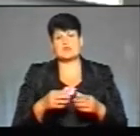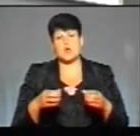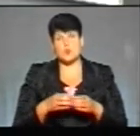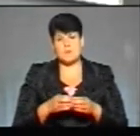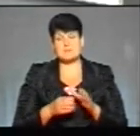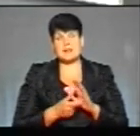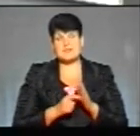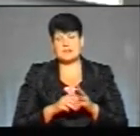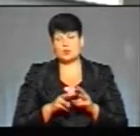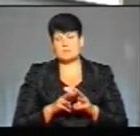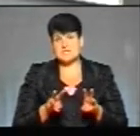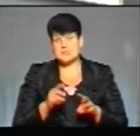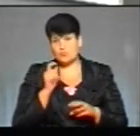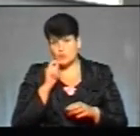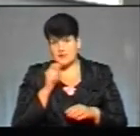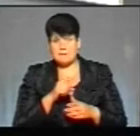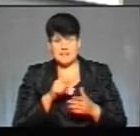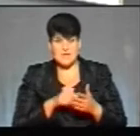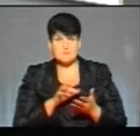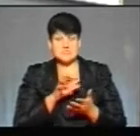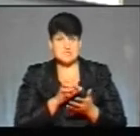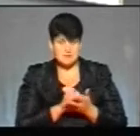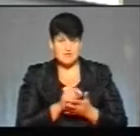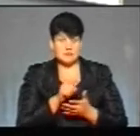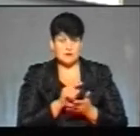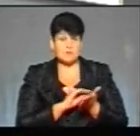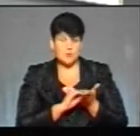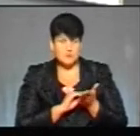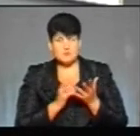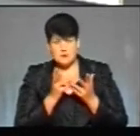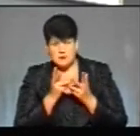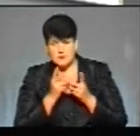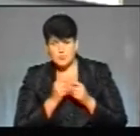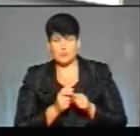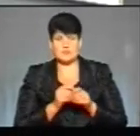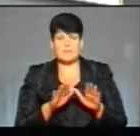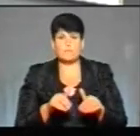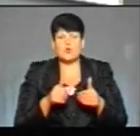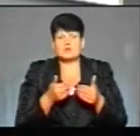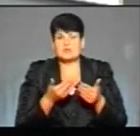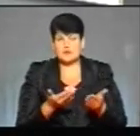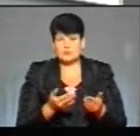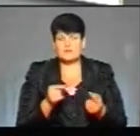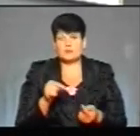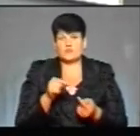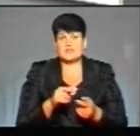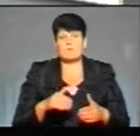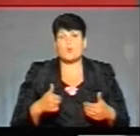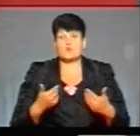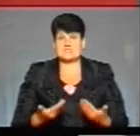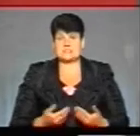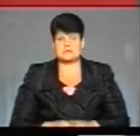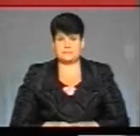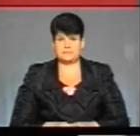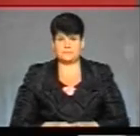яка тими питаннями займається, і десь вони сьогодні прописують, прораховують і подають відповідні пропозиції.